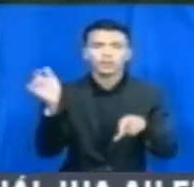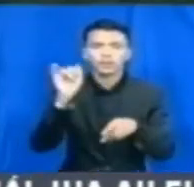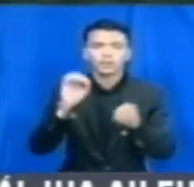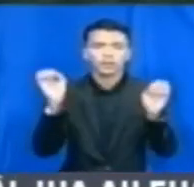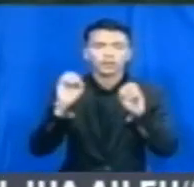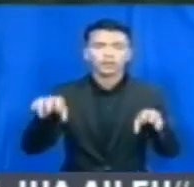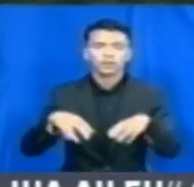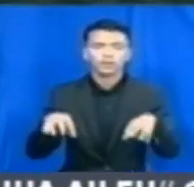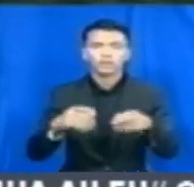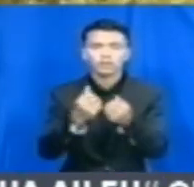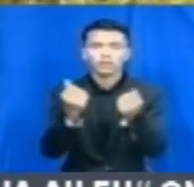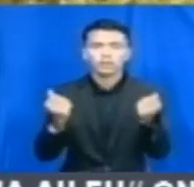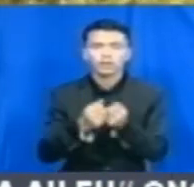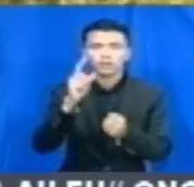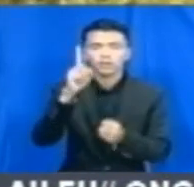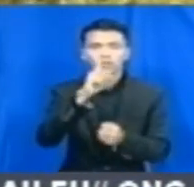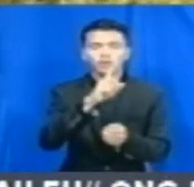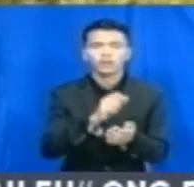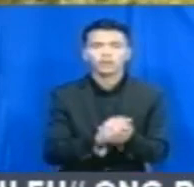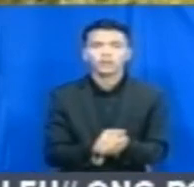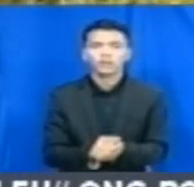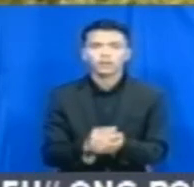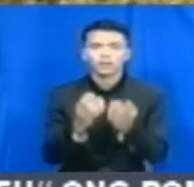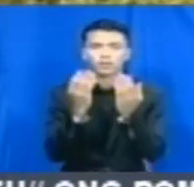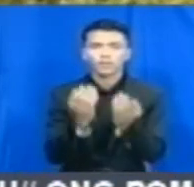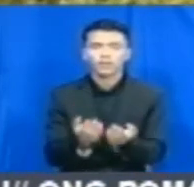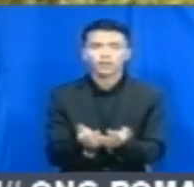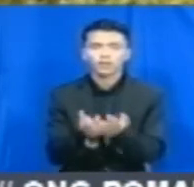Desempregado e a aldeia Ida Ida. Kaman hutoran na suruhote.